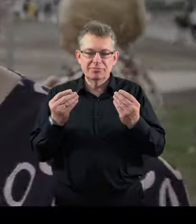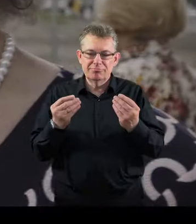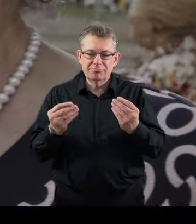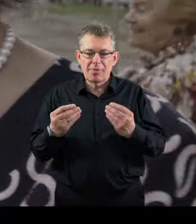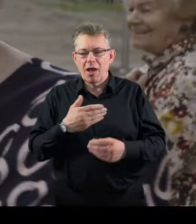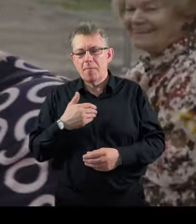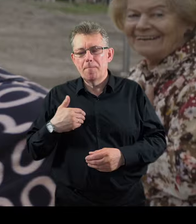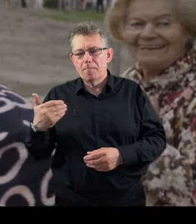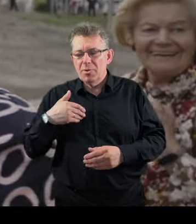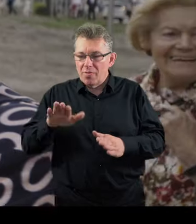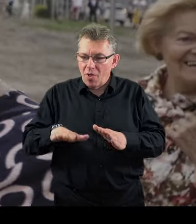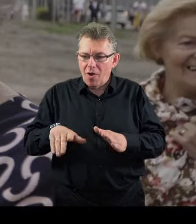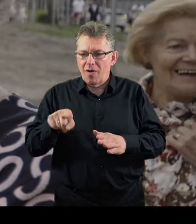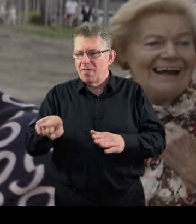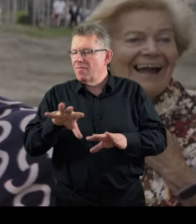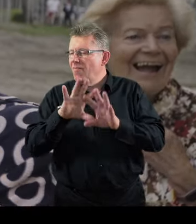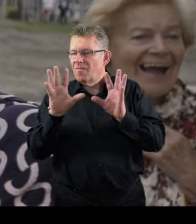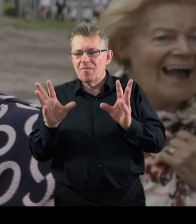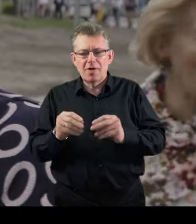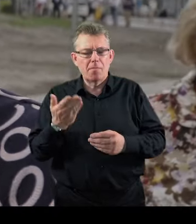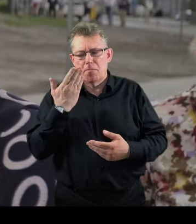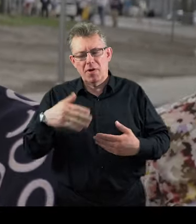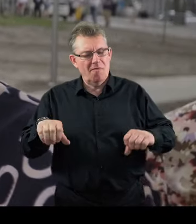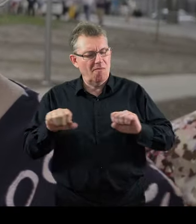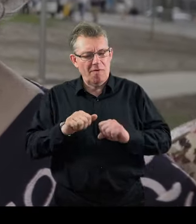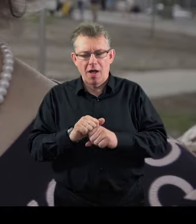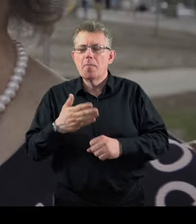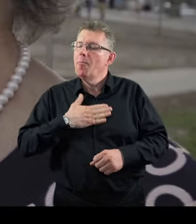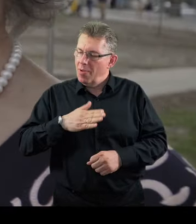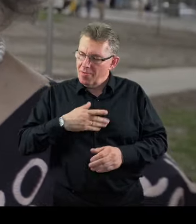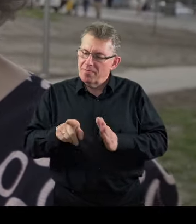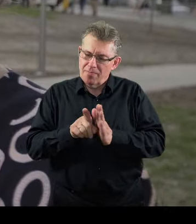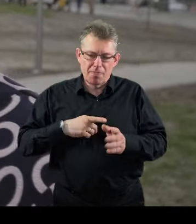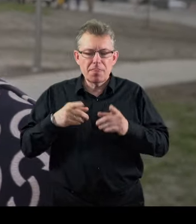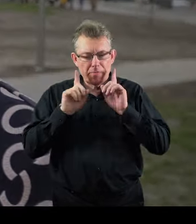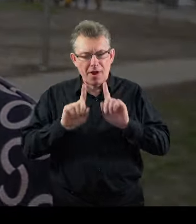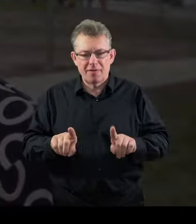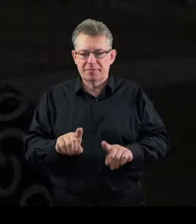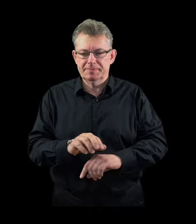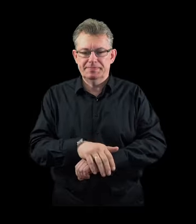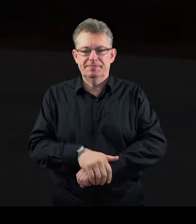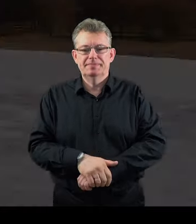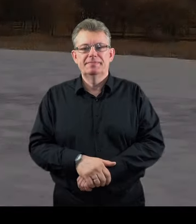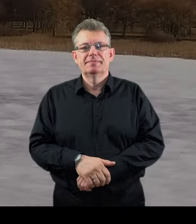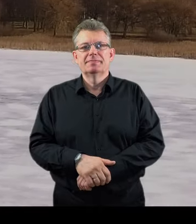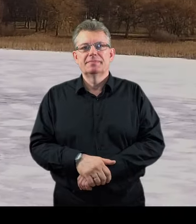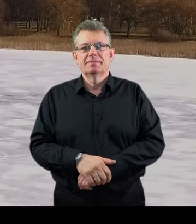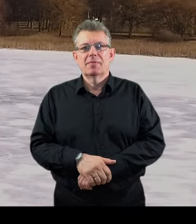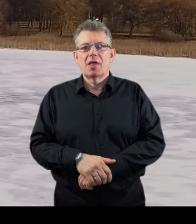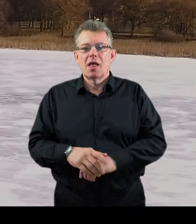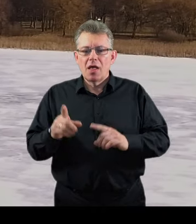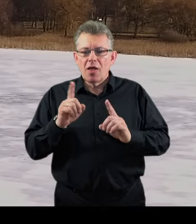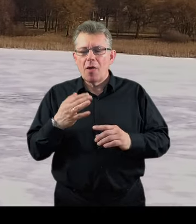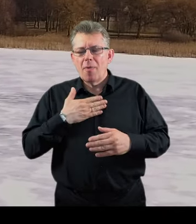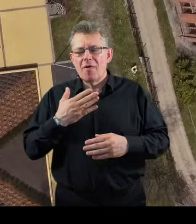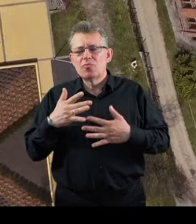ślicznie mi się, bo byśmy byli na dole, tam wszędzie bardzo fajnie jest. Podoba mi się naprawdę.